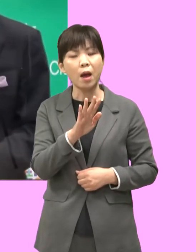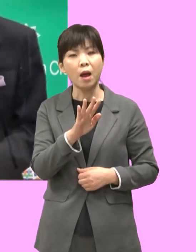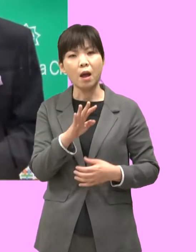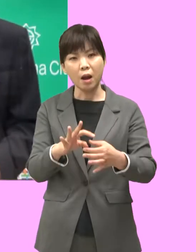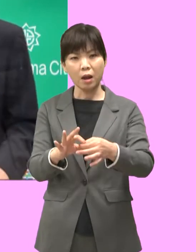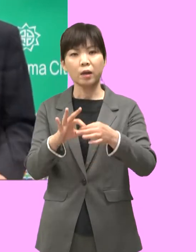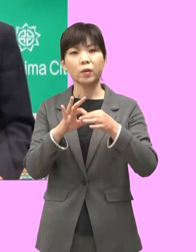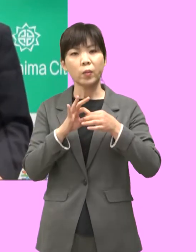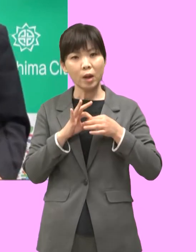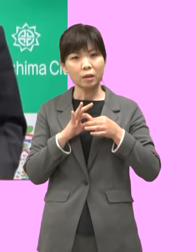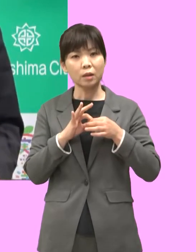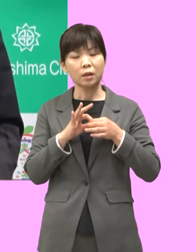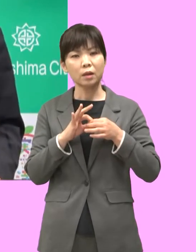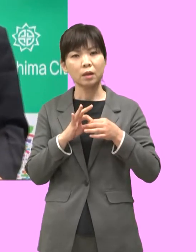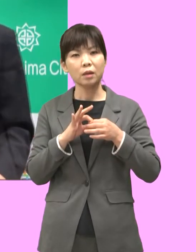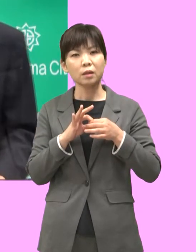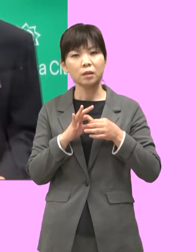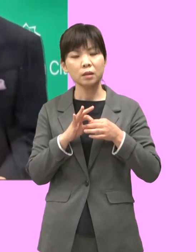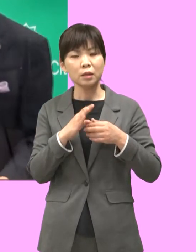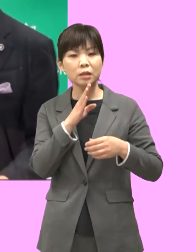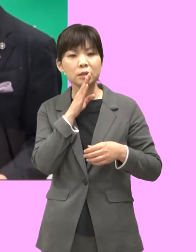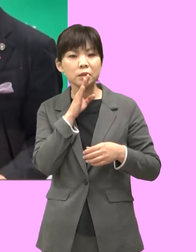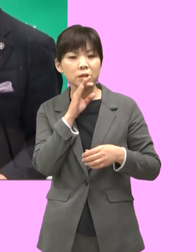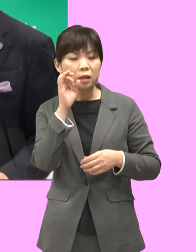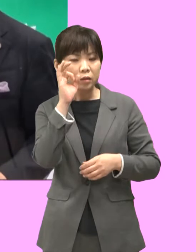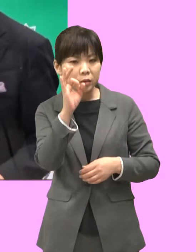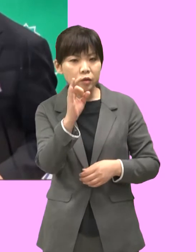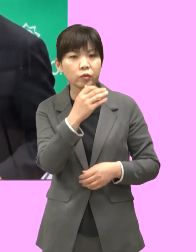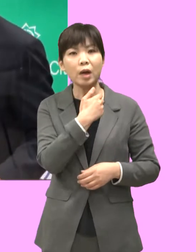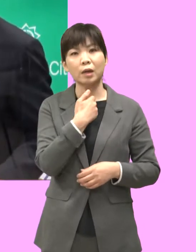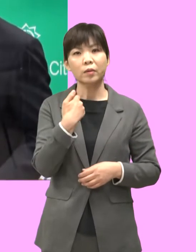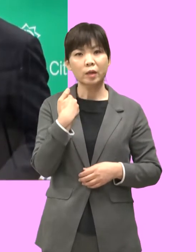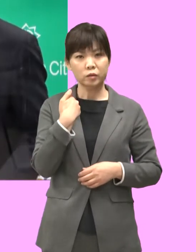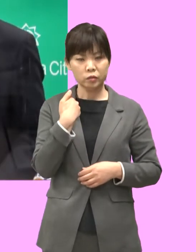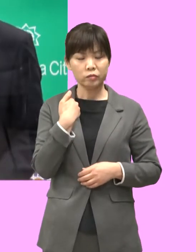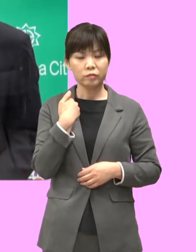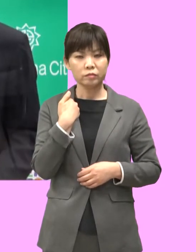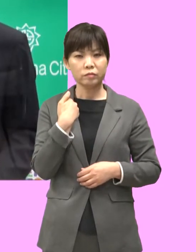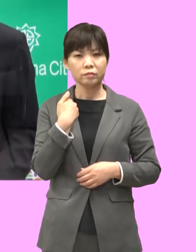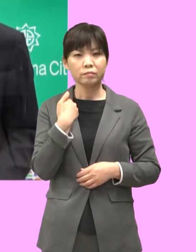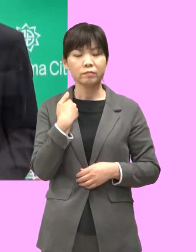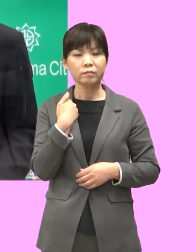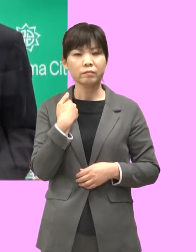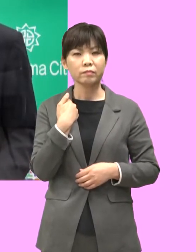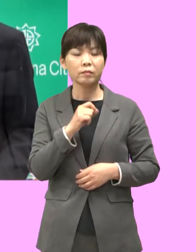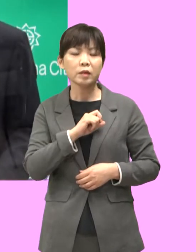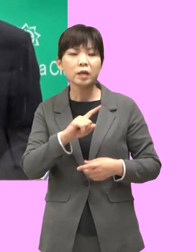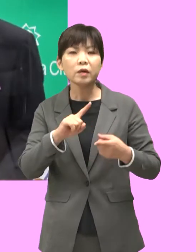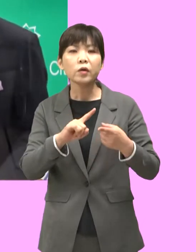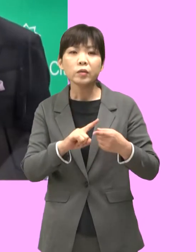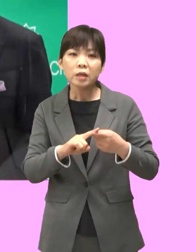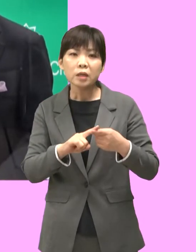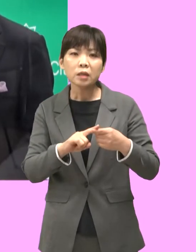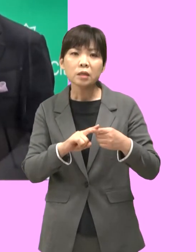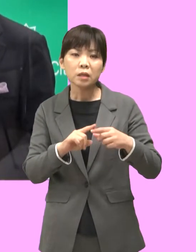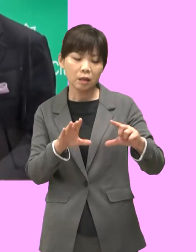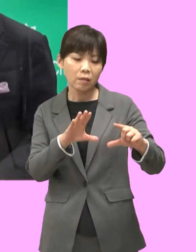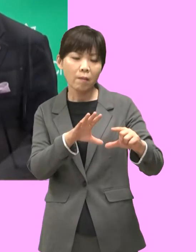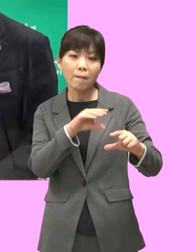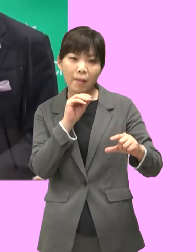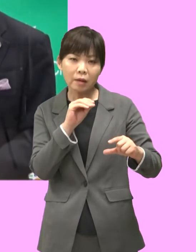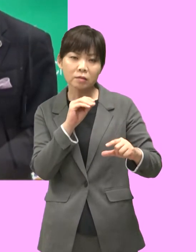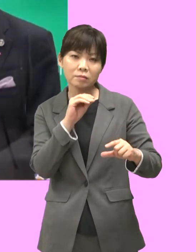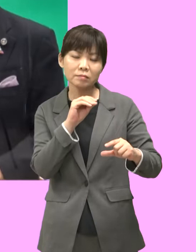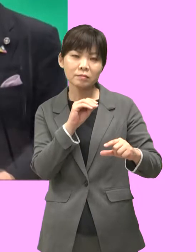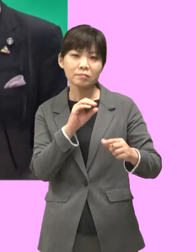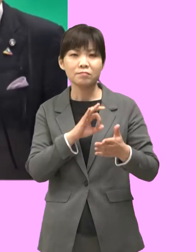をご覧いただくことにいたしますので、ぜひあの積極的にご活用いただければという